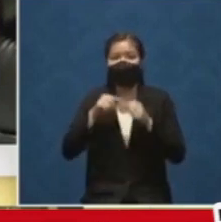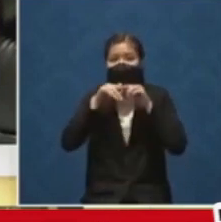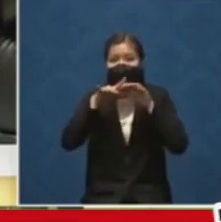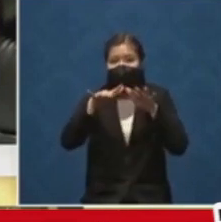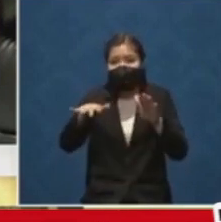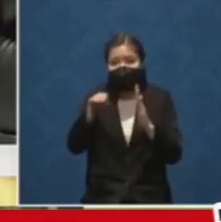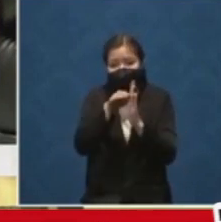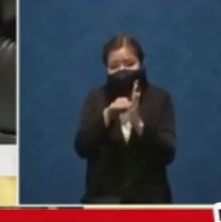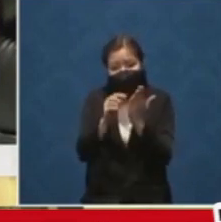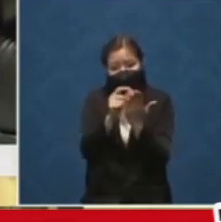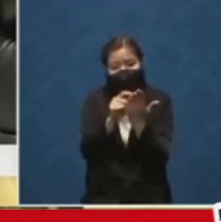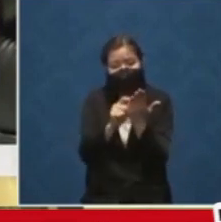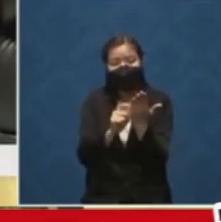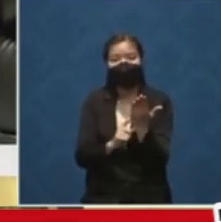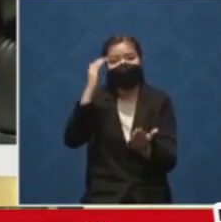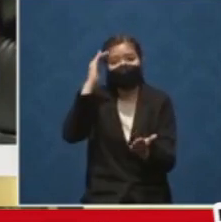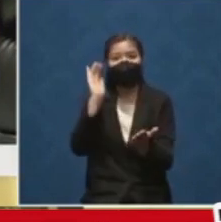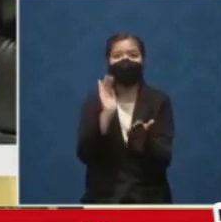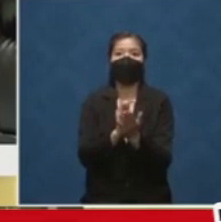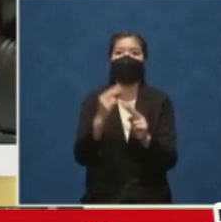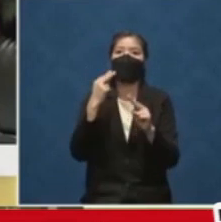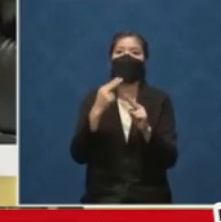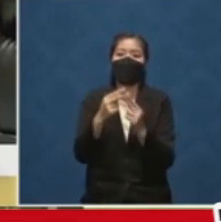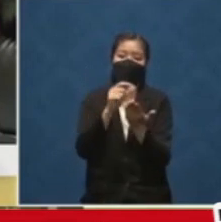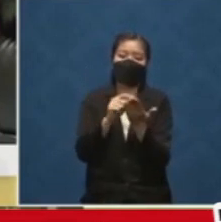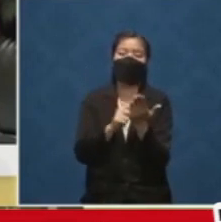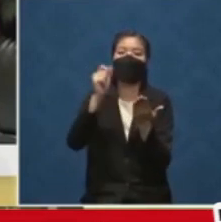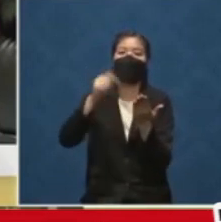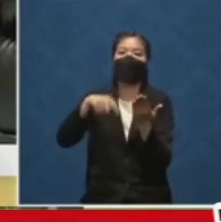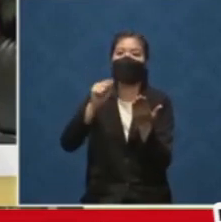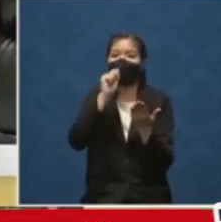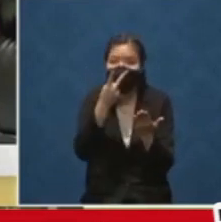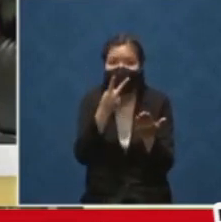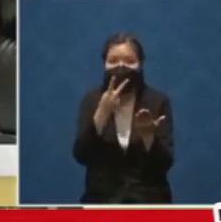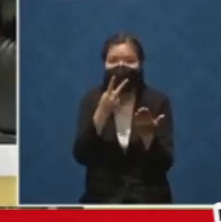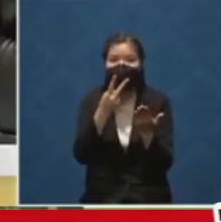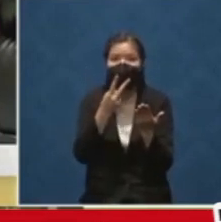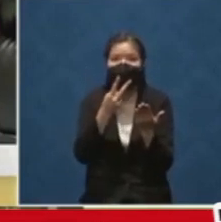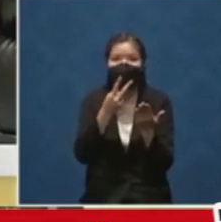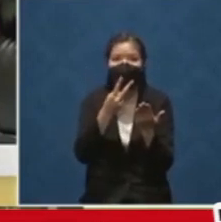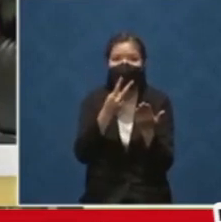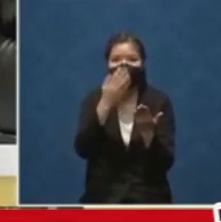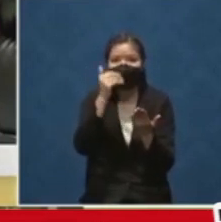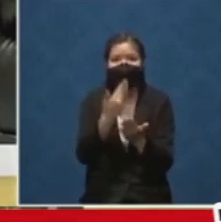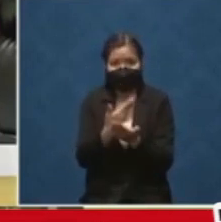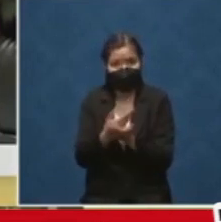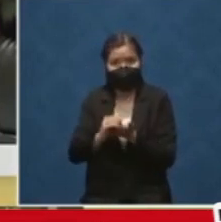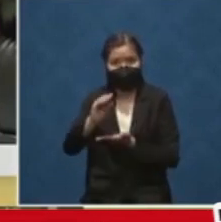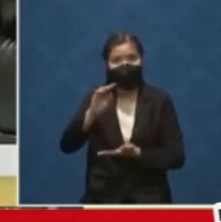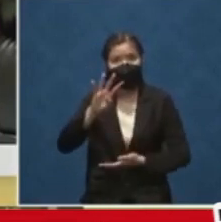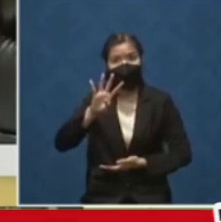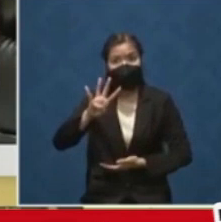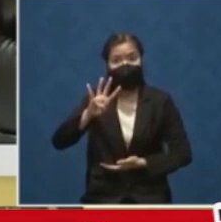ผลสอบตำรวจประกาศชื่อซ้ำกันแดงวจ่าย 8,04 หอเป่